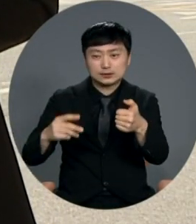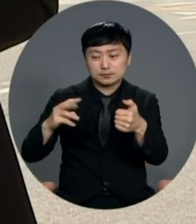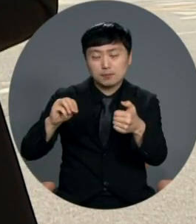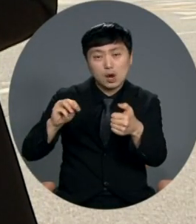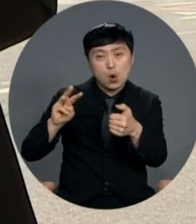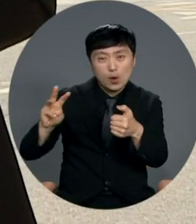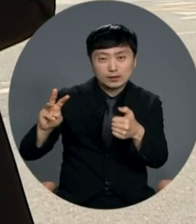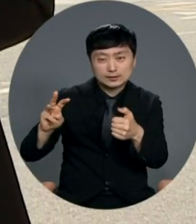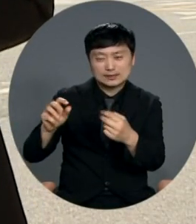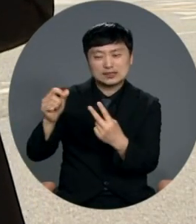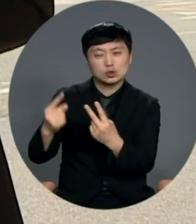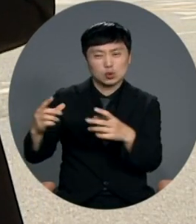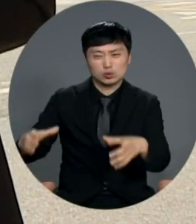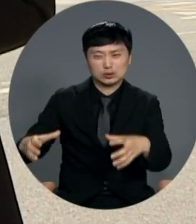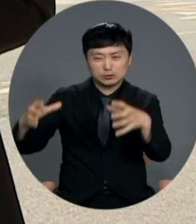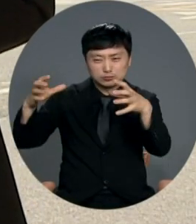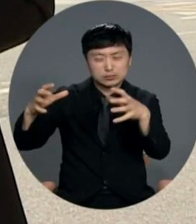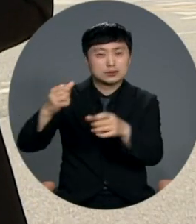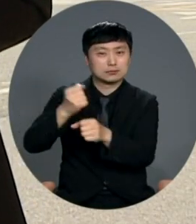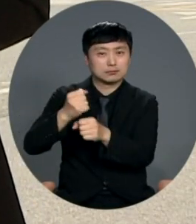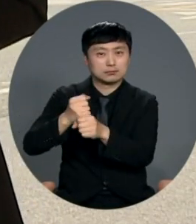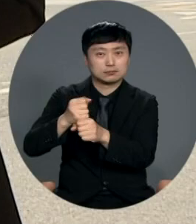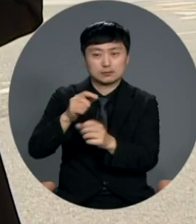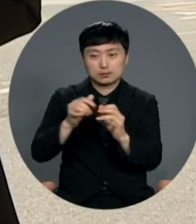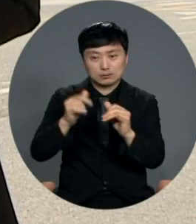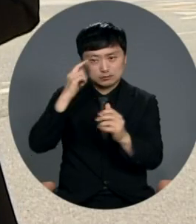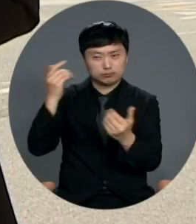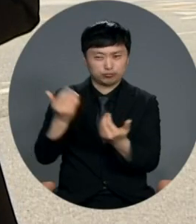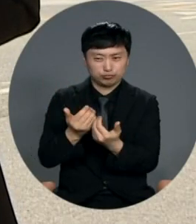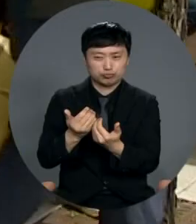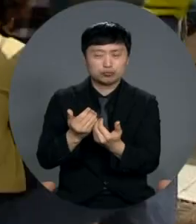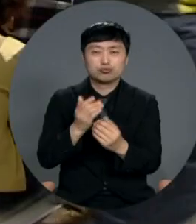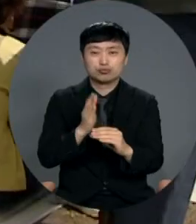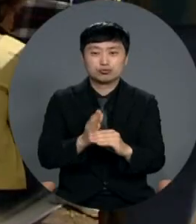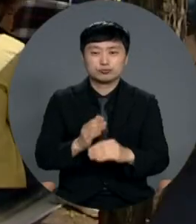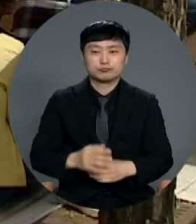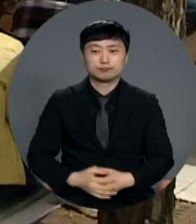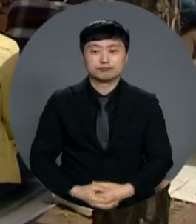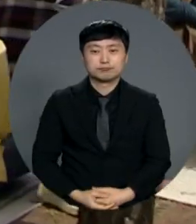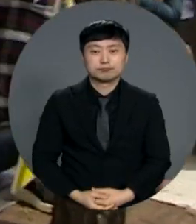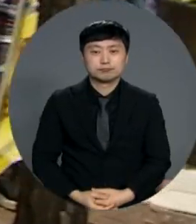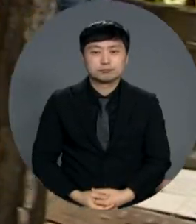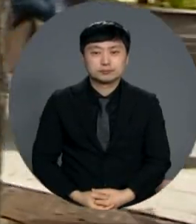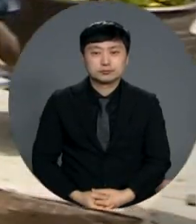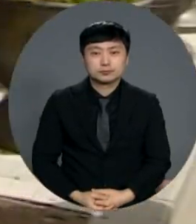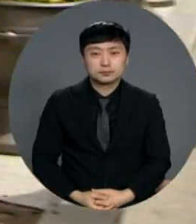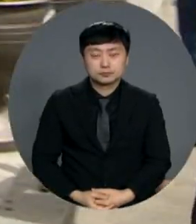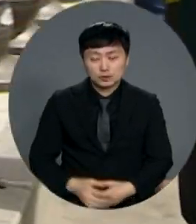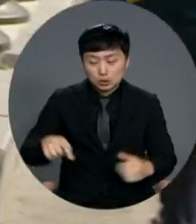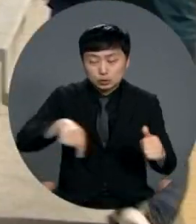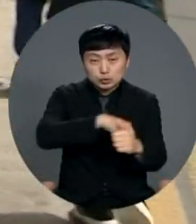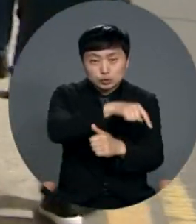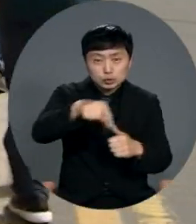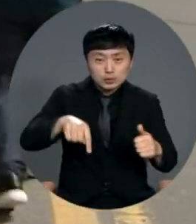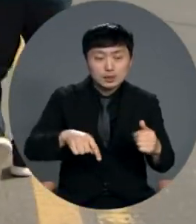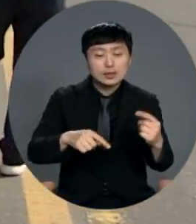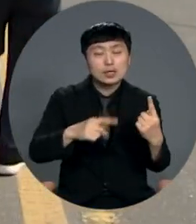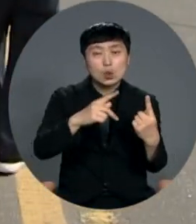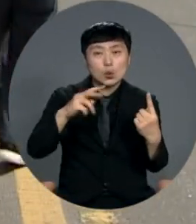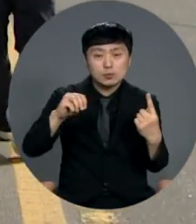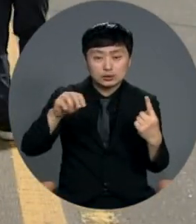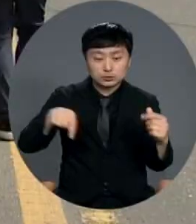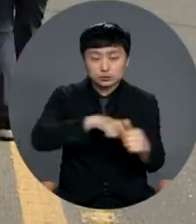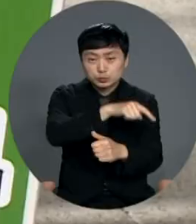발전소 2호기가 예정되면서 주민 반발이 커지고 있습니다 매국 1위등 반경 1km 이내에 있는